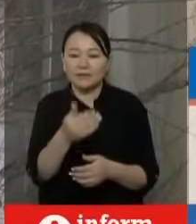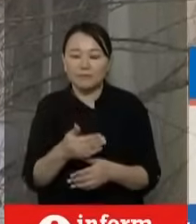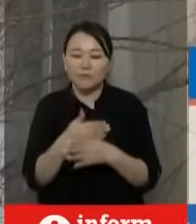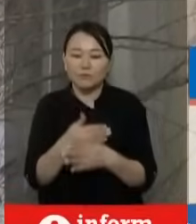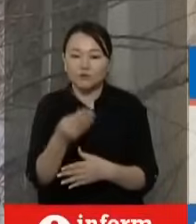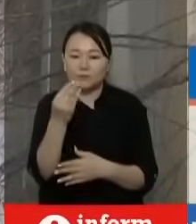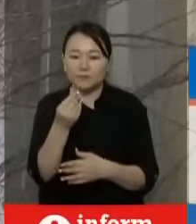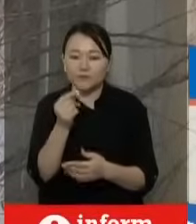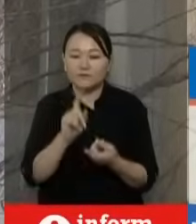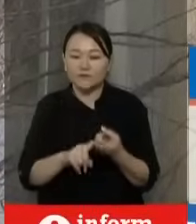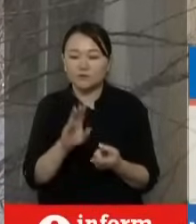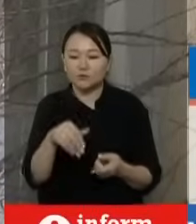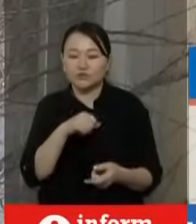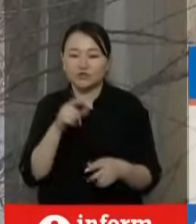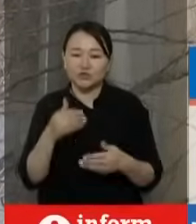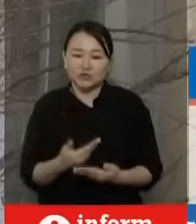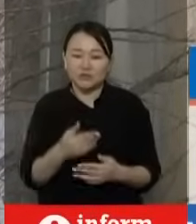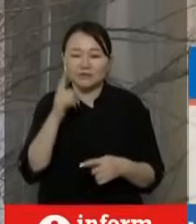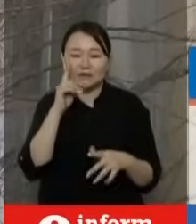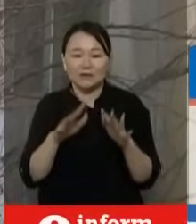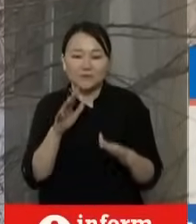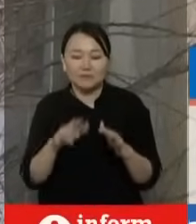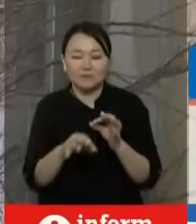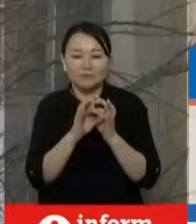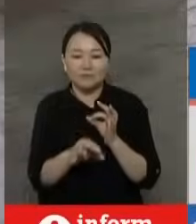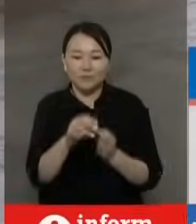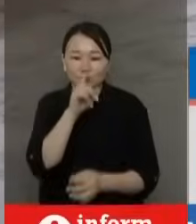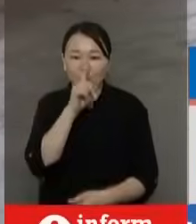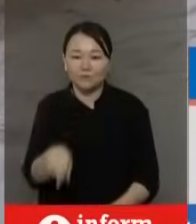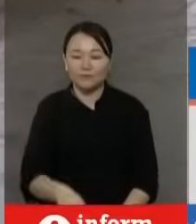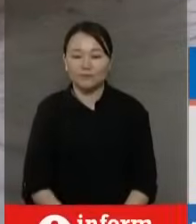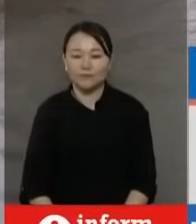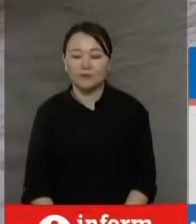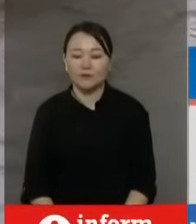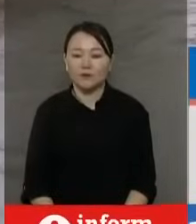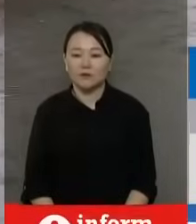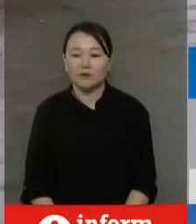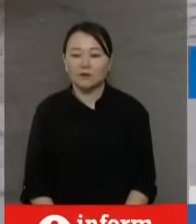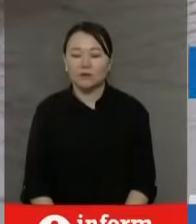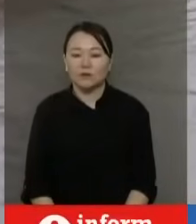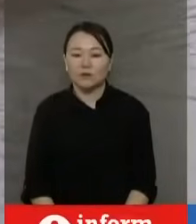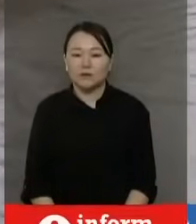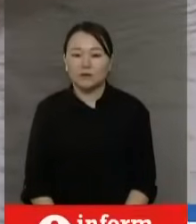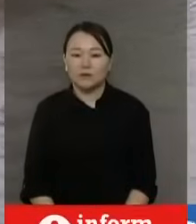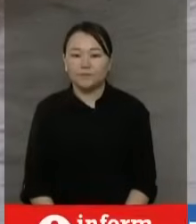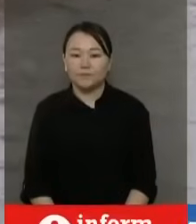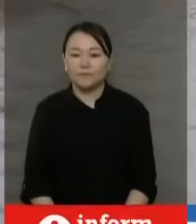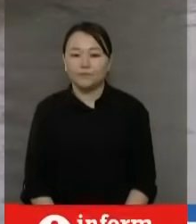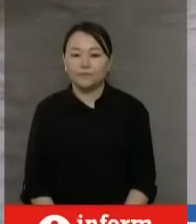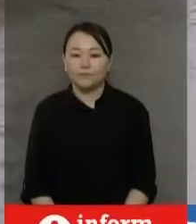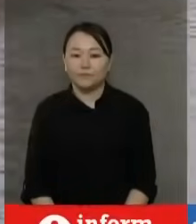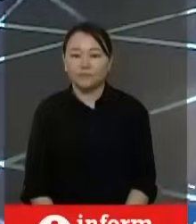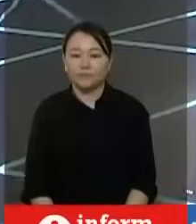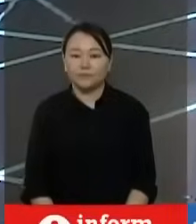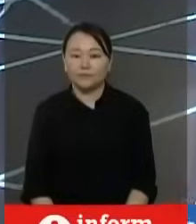материальную помощь. Правда, жители сомневаются, что она покроет весь нанесенный ущерб. Оксана Матасова, Рамиль Дусумов, Информбюро, Акмолинская